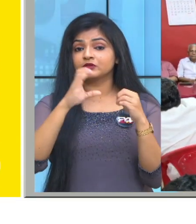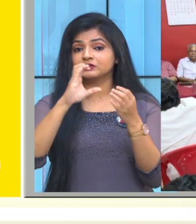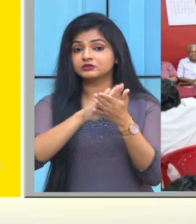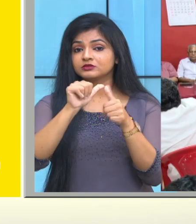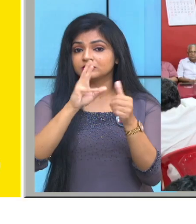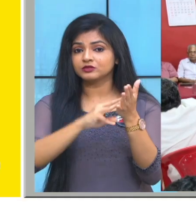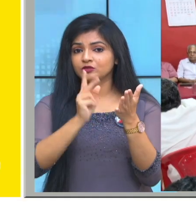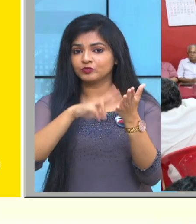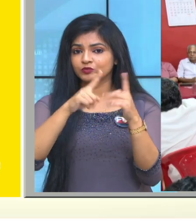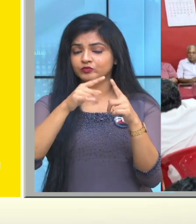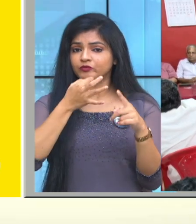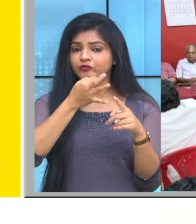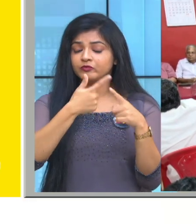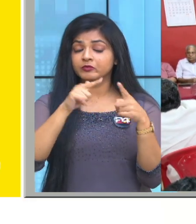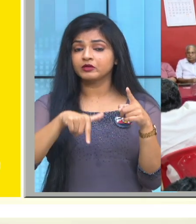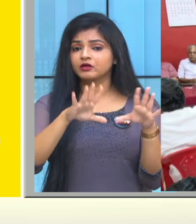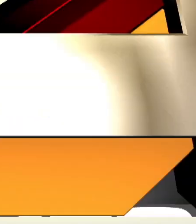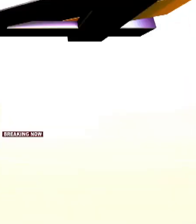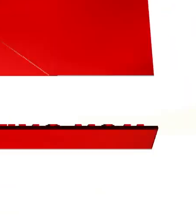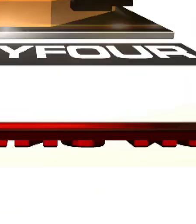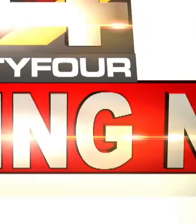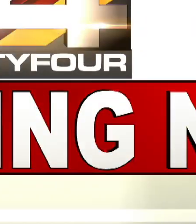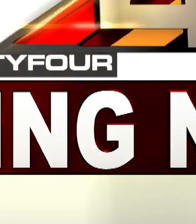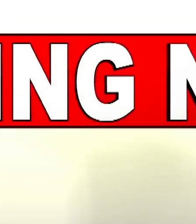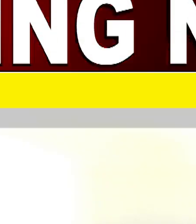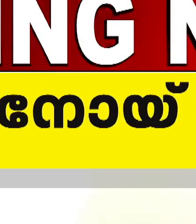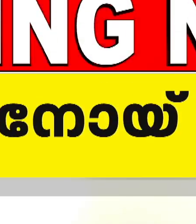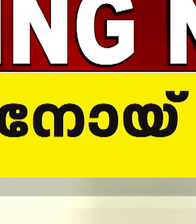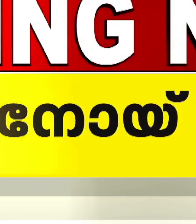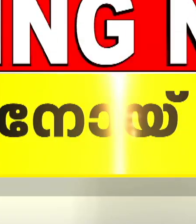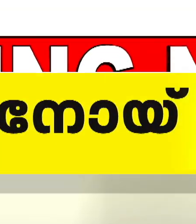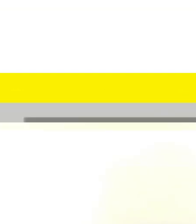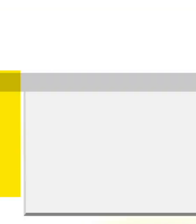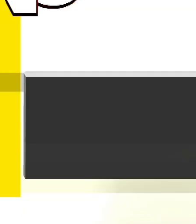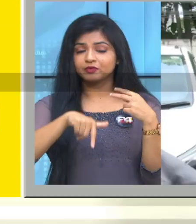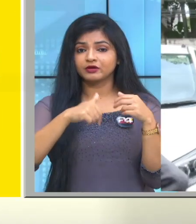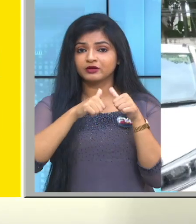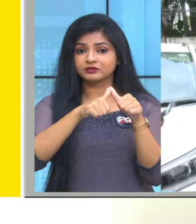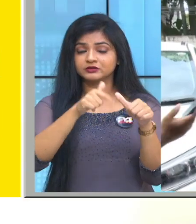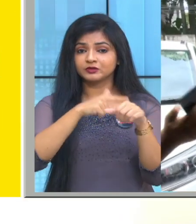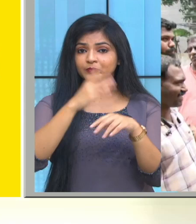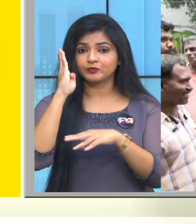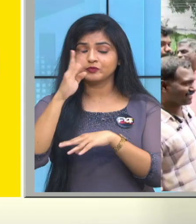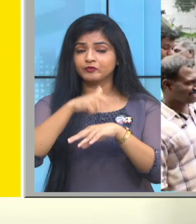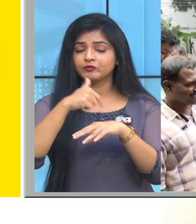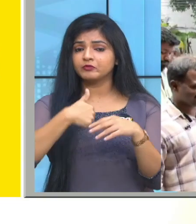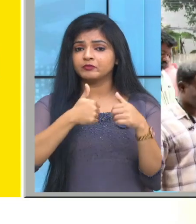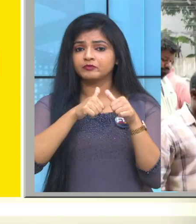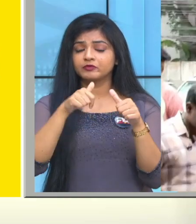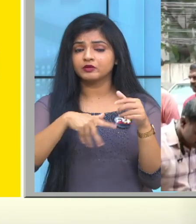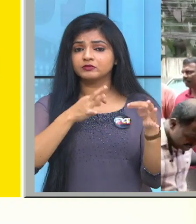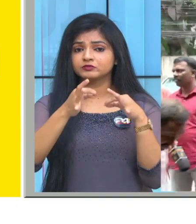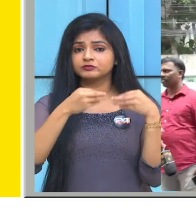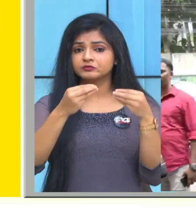ബിനോയ് വിശ്വം തള്ളി. എക്സിക്യൂട്ടീവിൽ മറുപടി പ്രസംഗത്തിലും സെക്രട്ടറി PR വിവാദം പരാമർശിച്ചതേയില്ല. വിവാദം